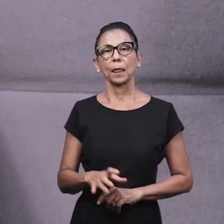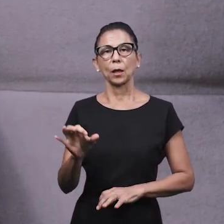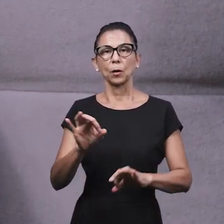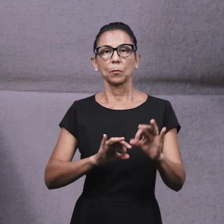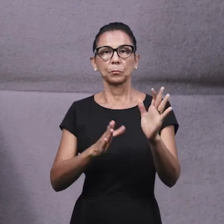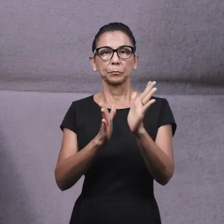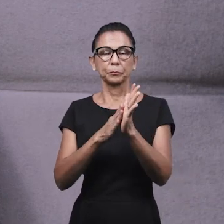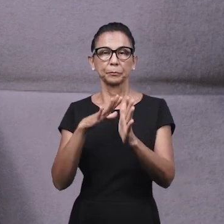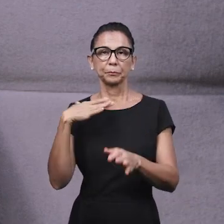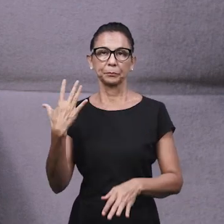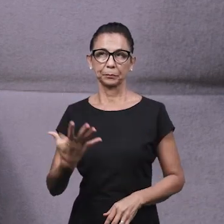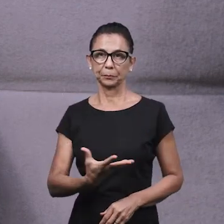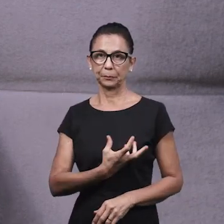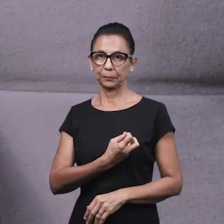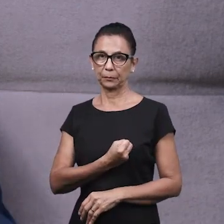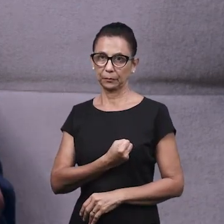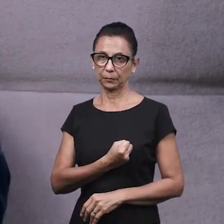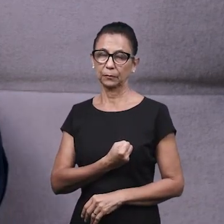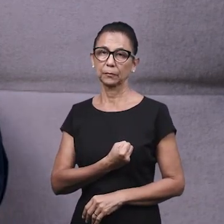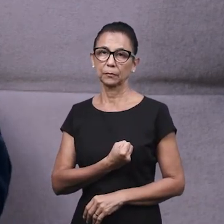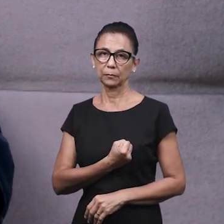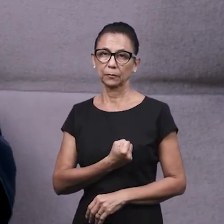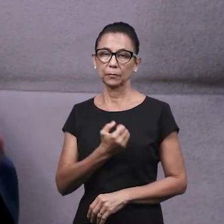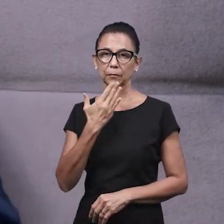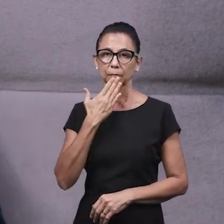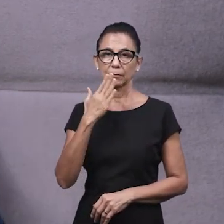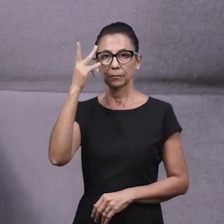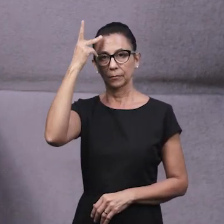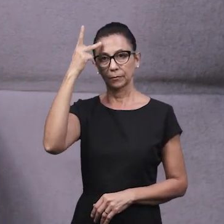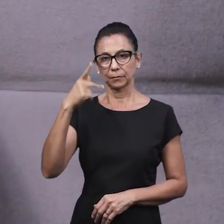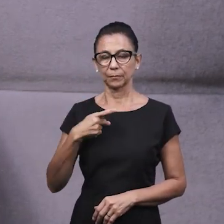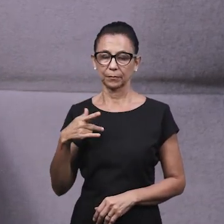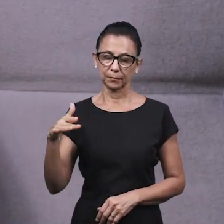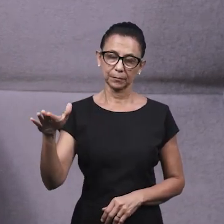en faveur de l'homme a été établi par Dieu.